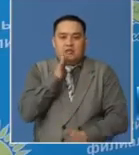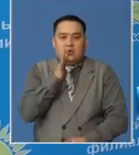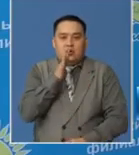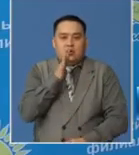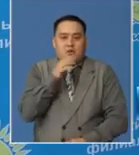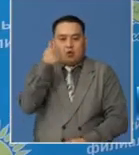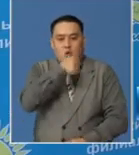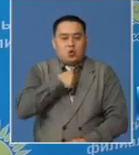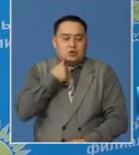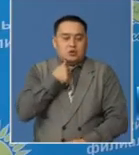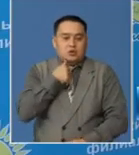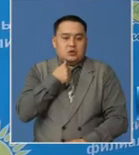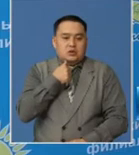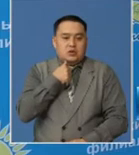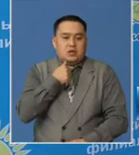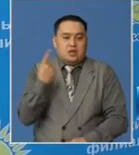за 2018 год